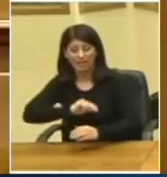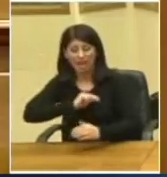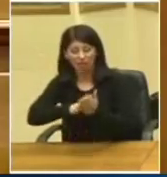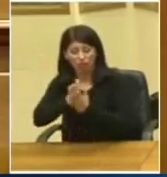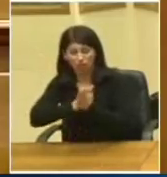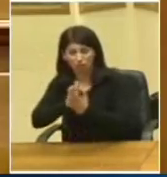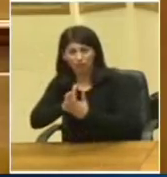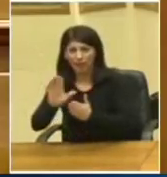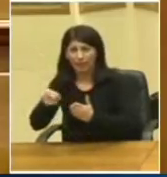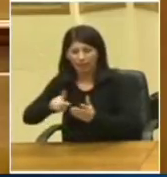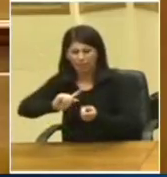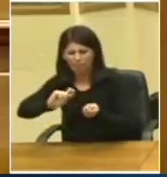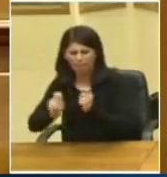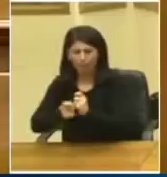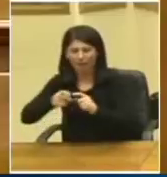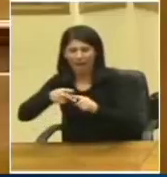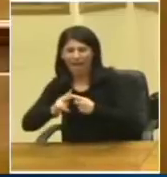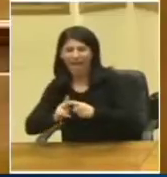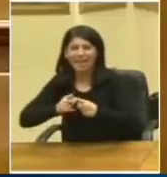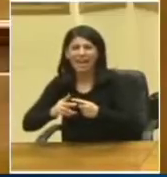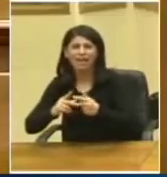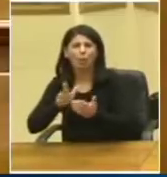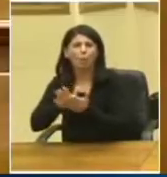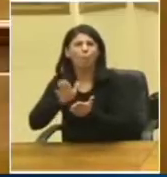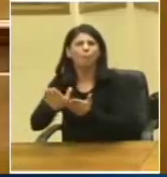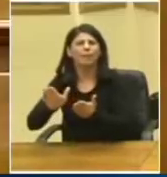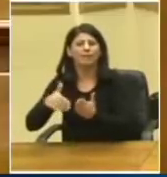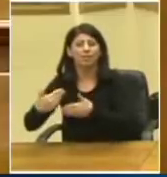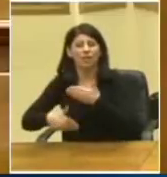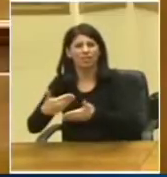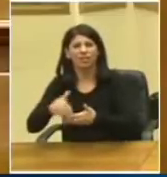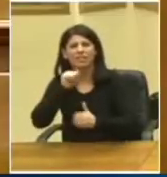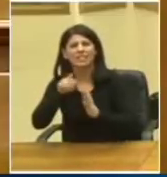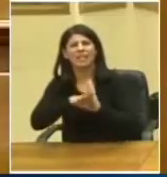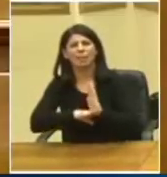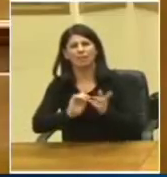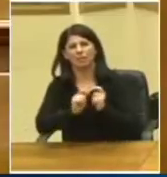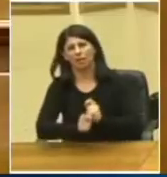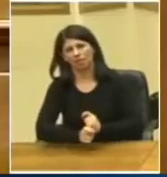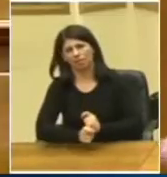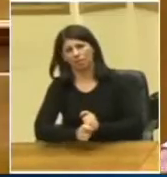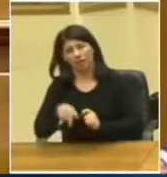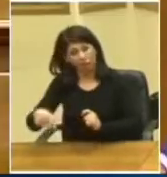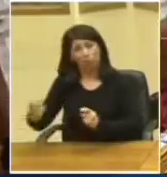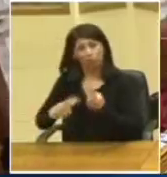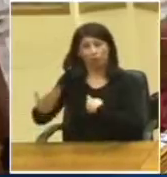της εργαλειοποίησης, αυτό που μας κατηγορείται εμάς, της διαδικασίας συνταγματικής μεταρρύθμισης.